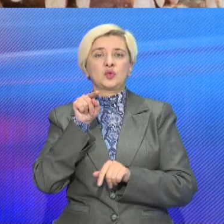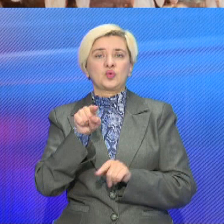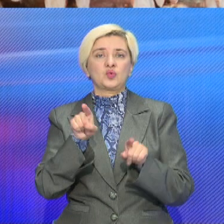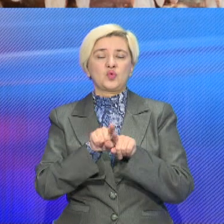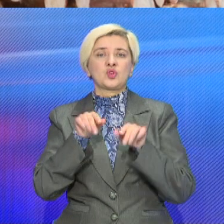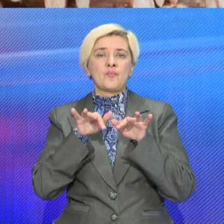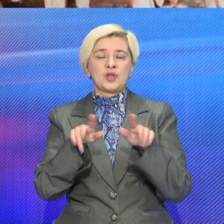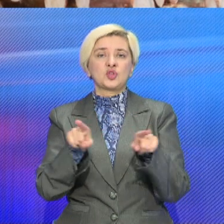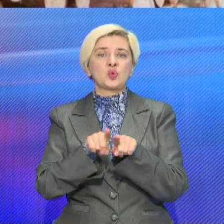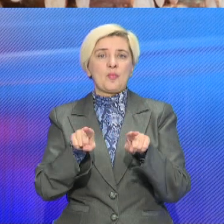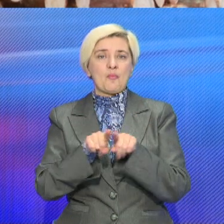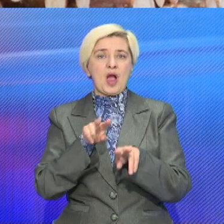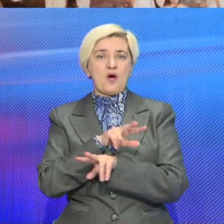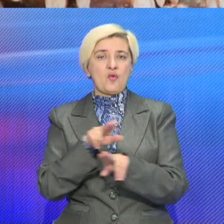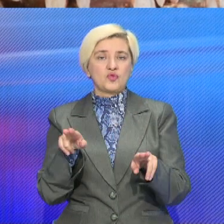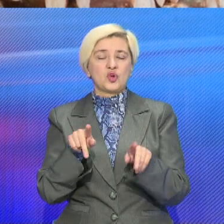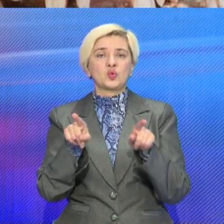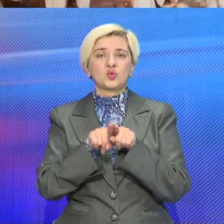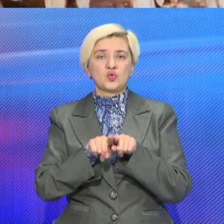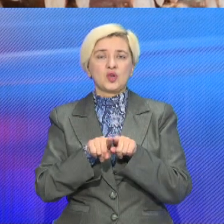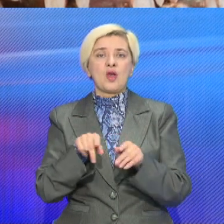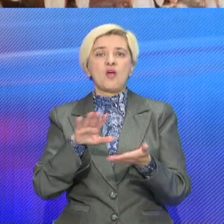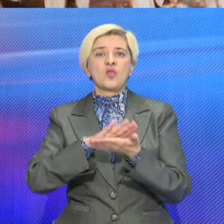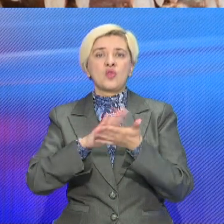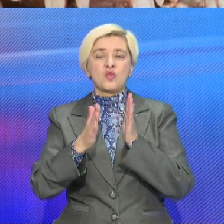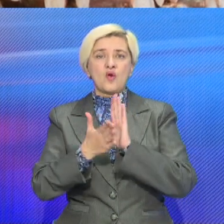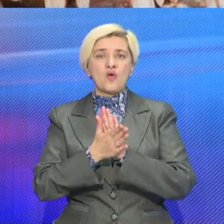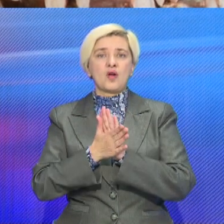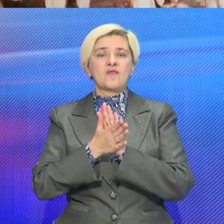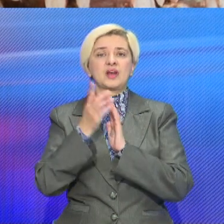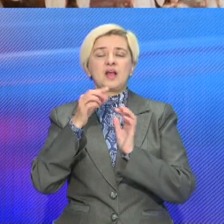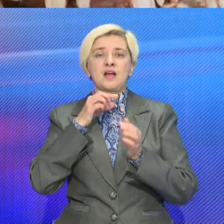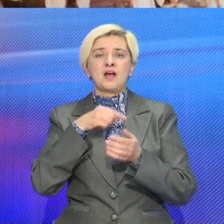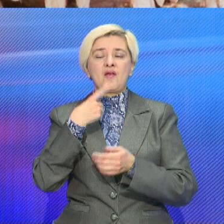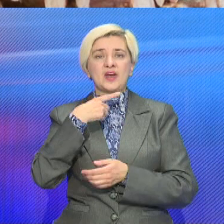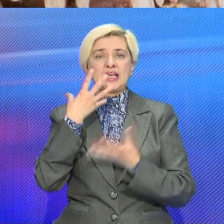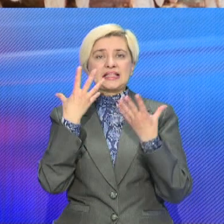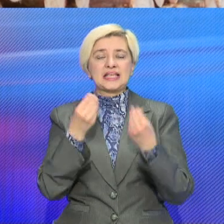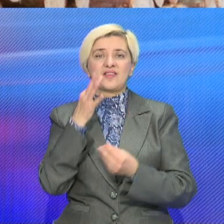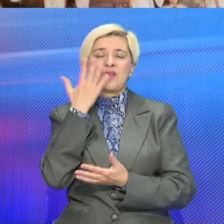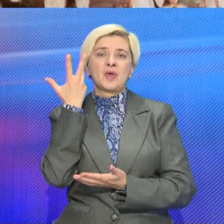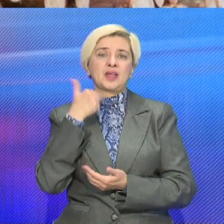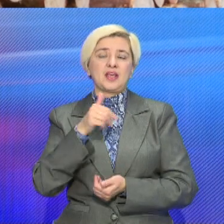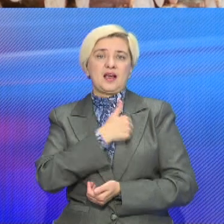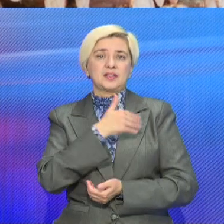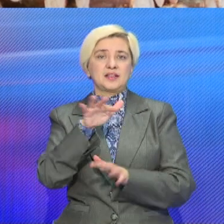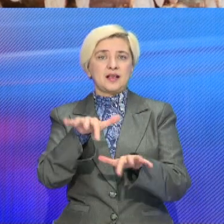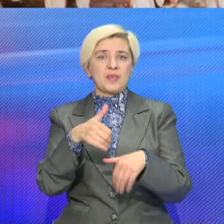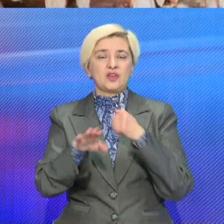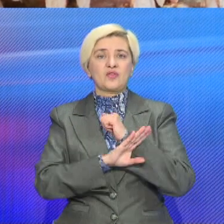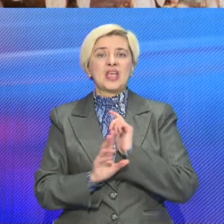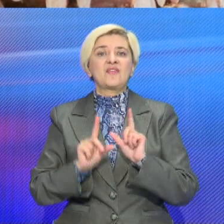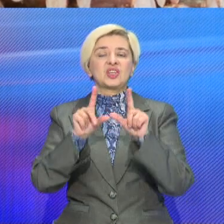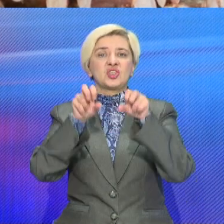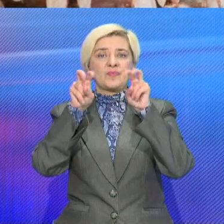процедура похожая, тоже договор. Тоже говорят день, время, которое хотят забрать дрова. Ну и выезжает специалист на